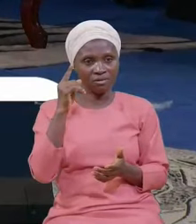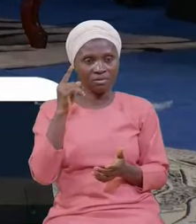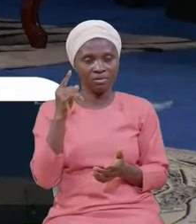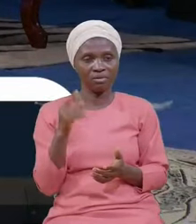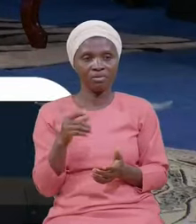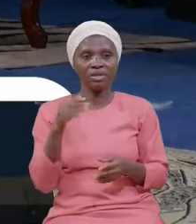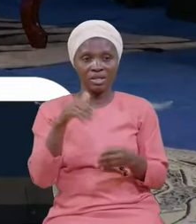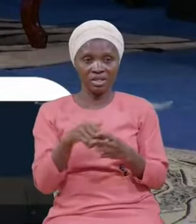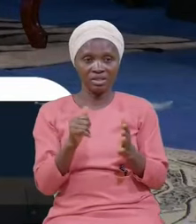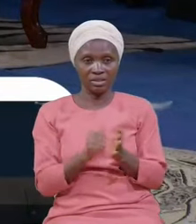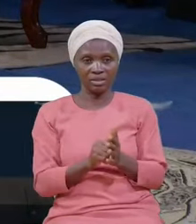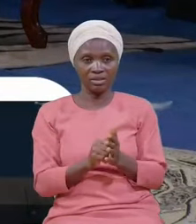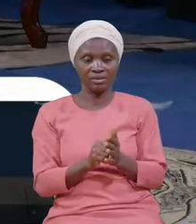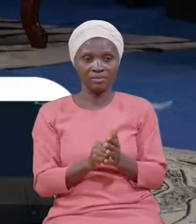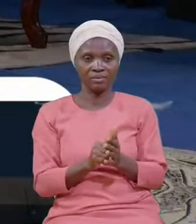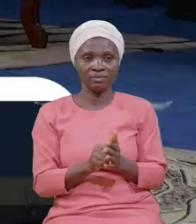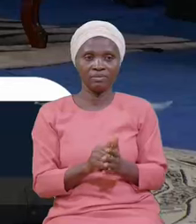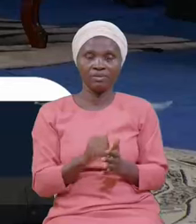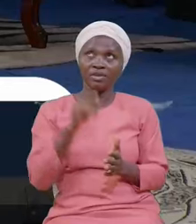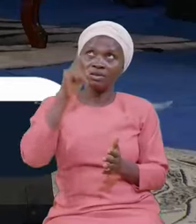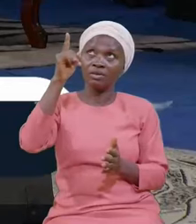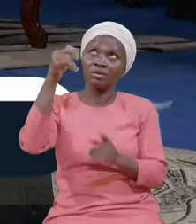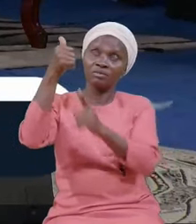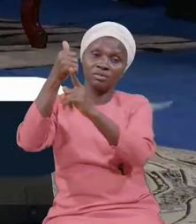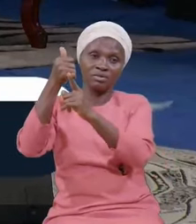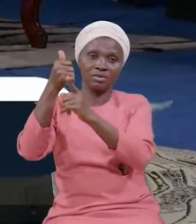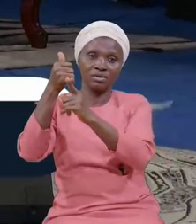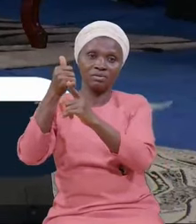Car ayant été tenté lui-même,